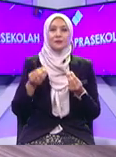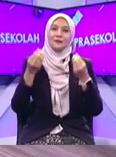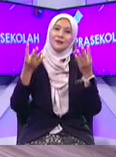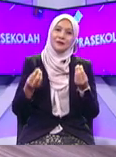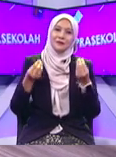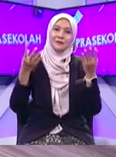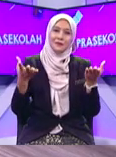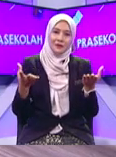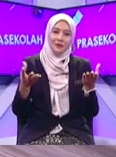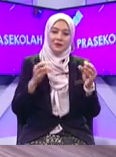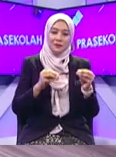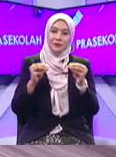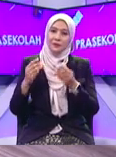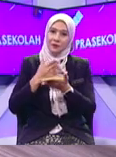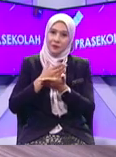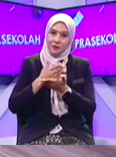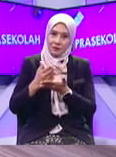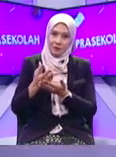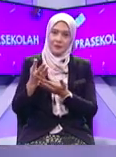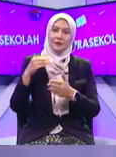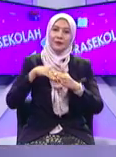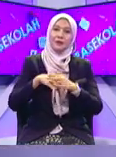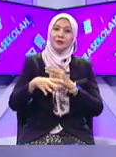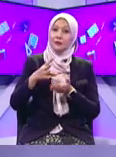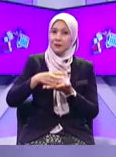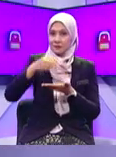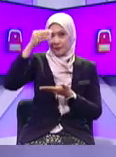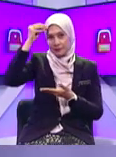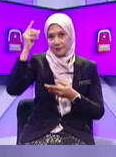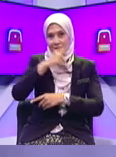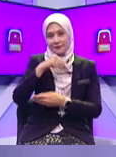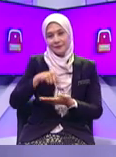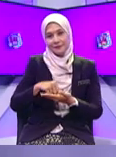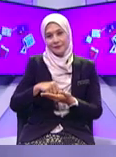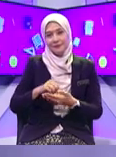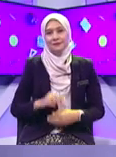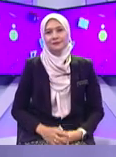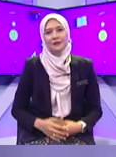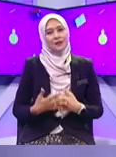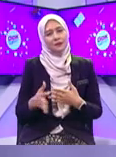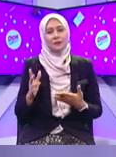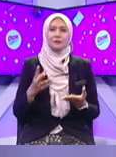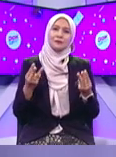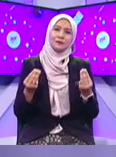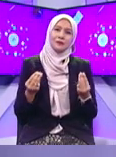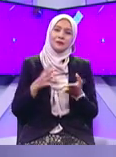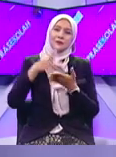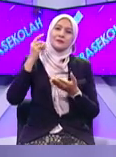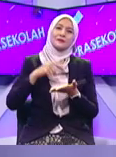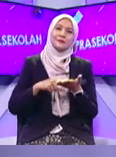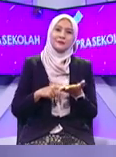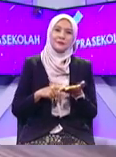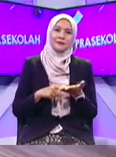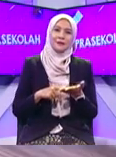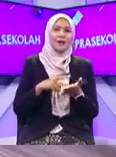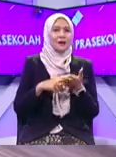operasi tolak dalam pelajaran hari ini kita belajar apa agak-agaknya apa lagi permainannya